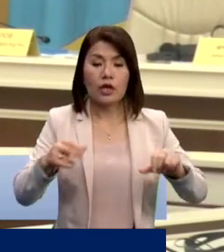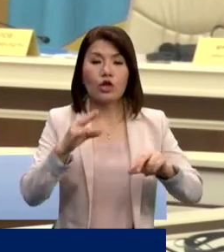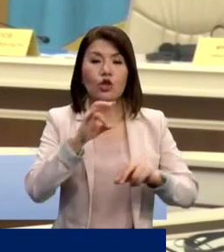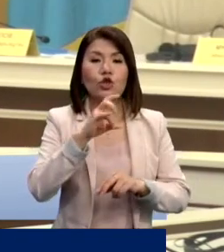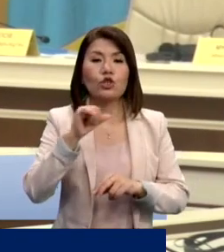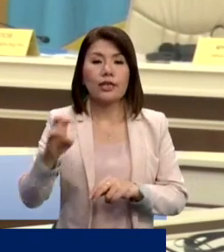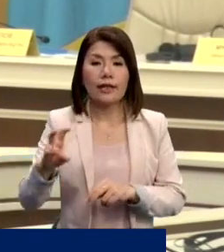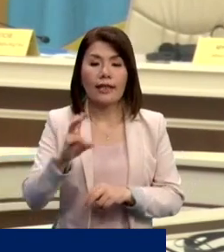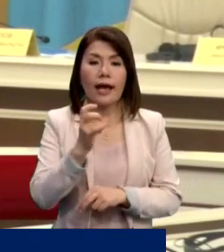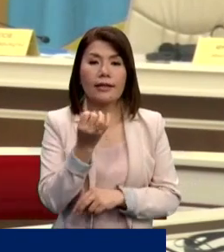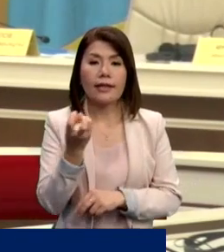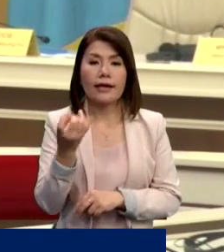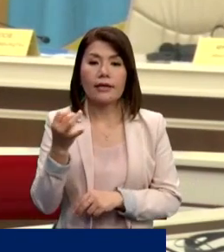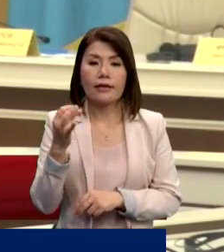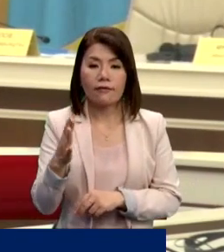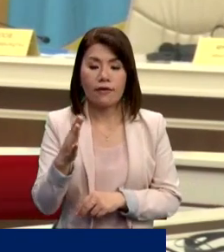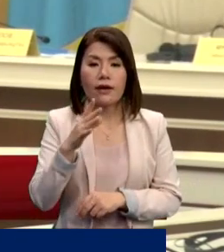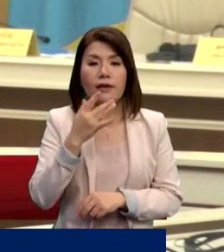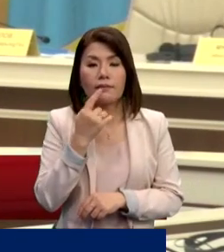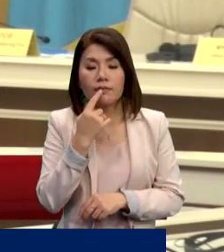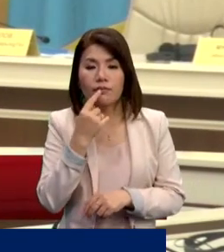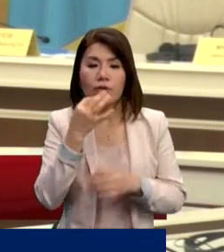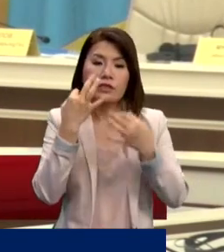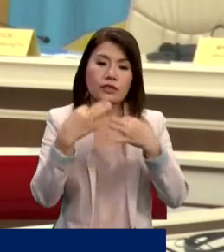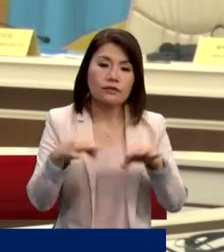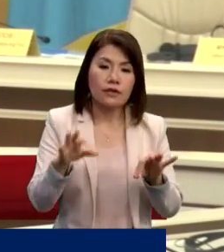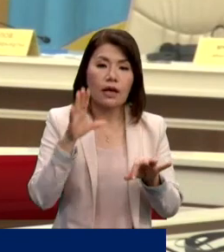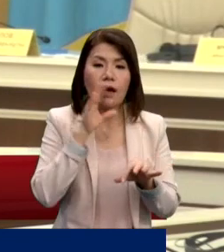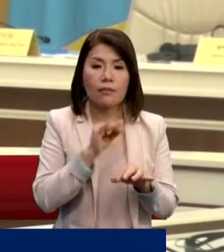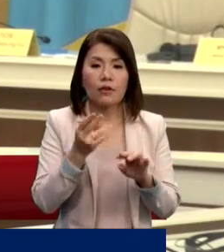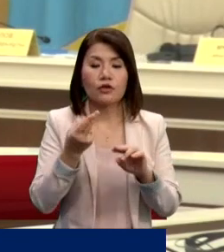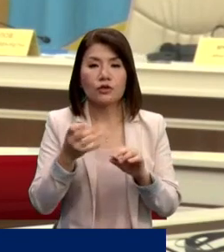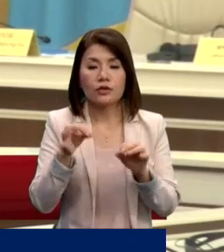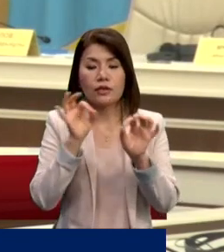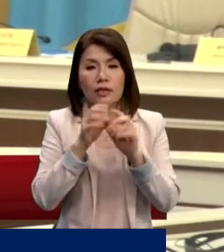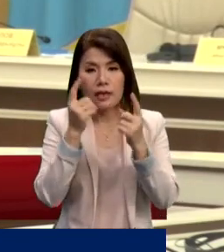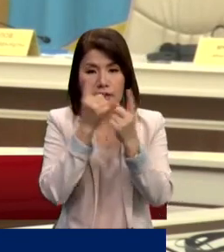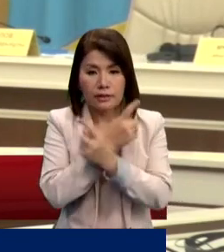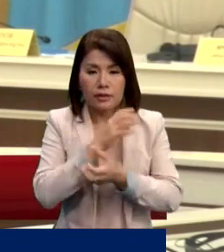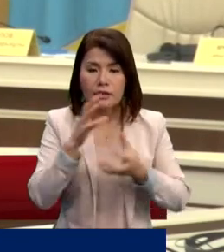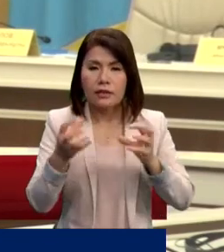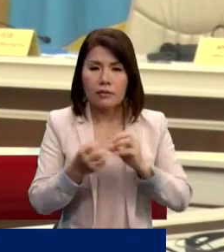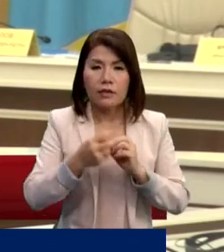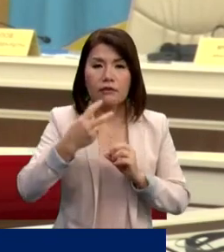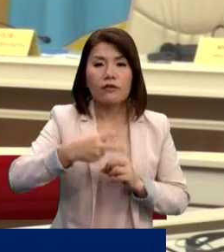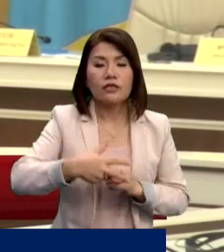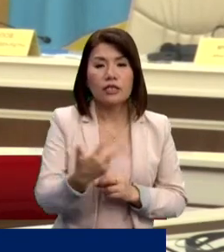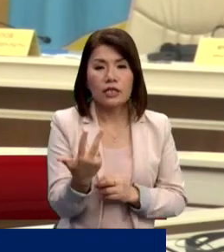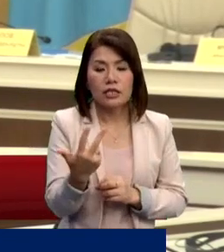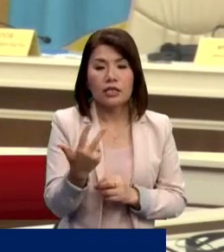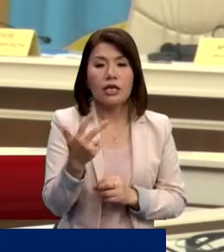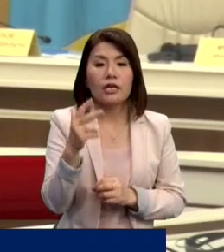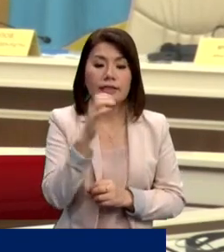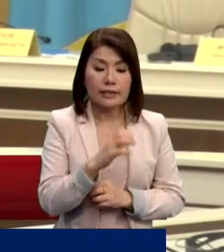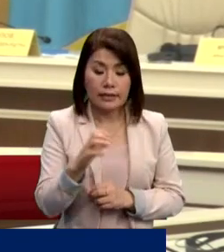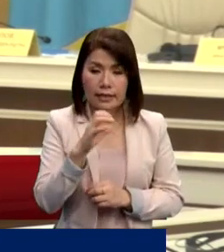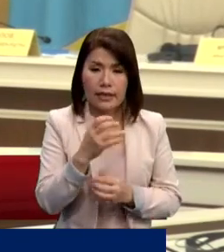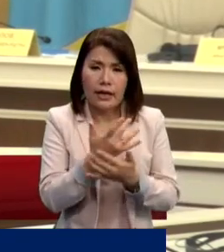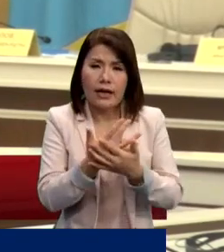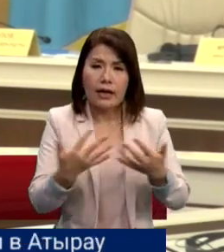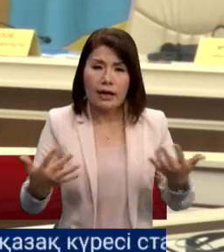Нұржан Әлтаев мемлекеттік тілді еркін менгергені туралы хабарлады. Жалпы 23-ші қыркүйектен бері